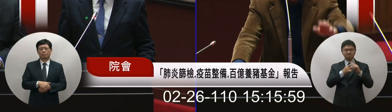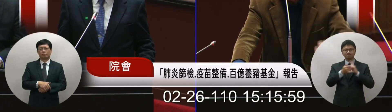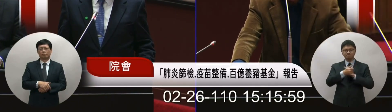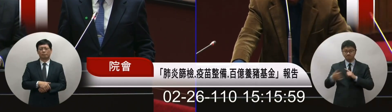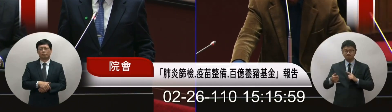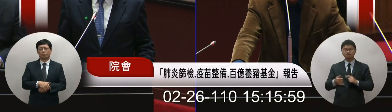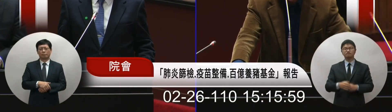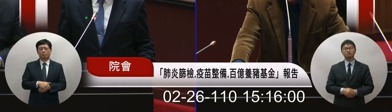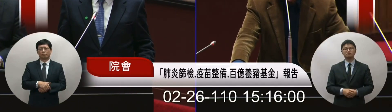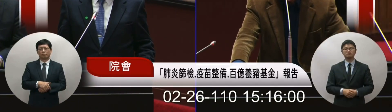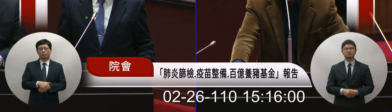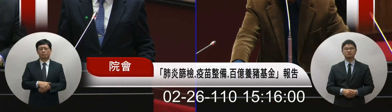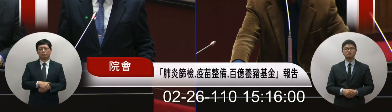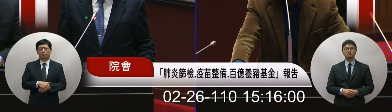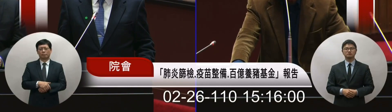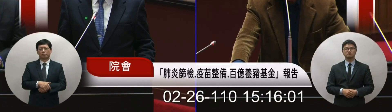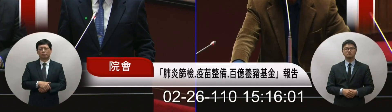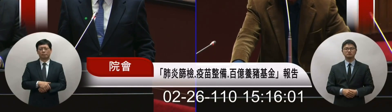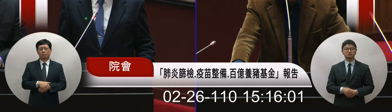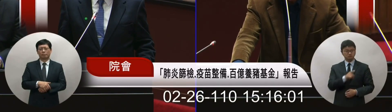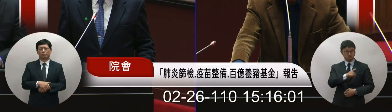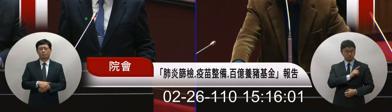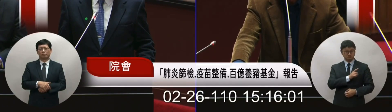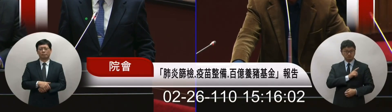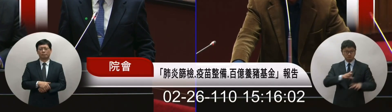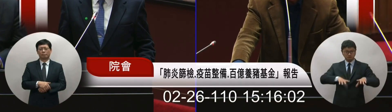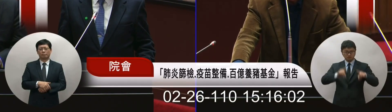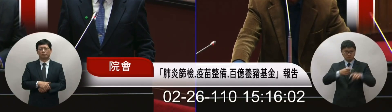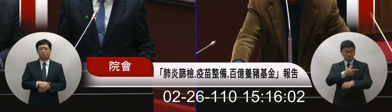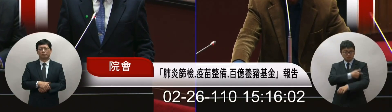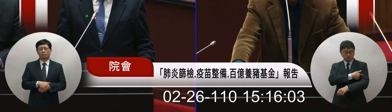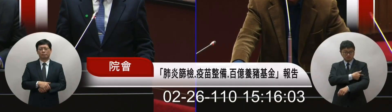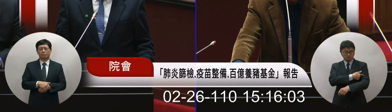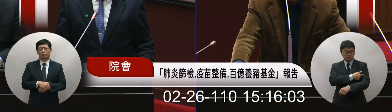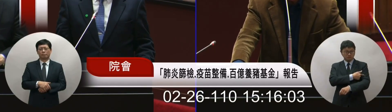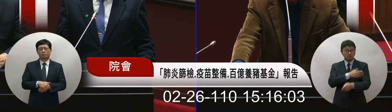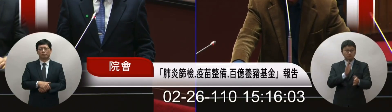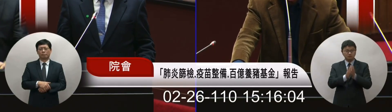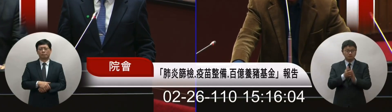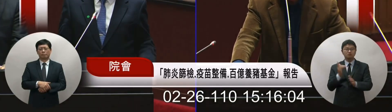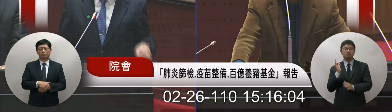龙胜第一线的要不要先打还是别个蛋